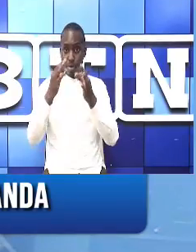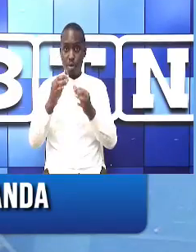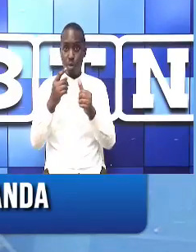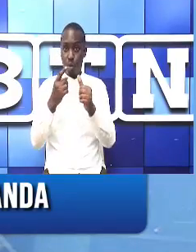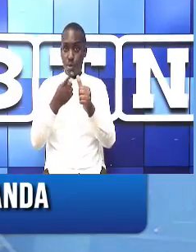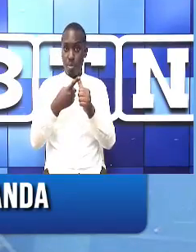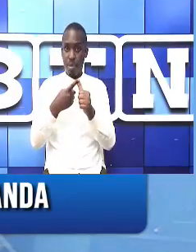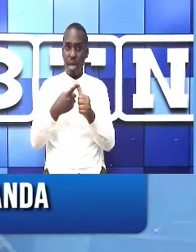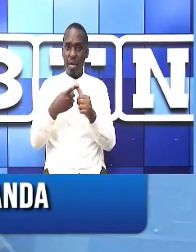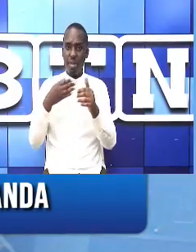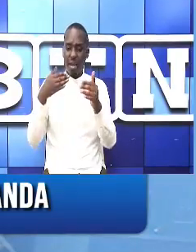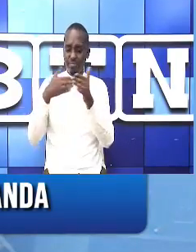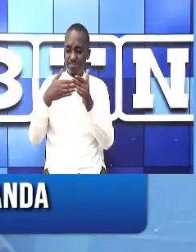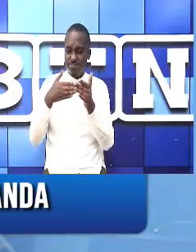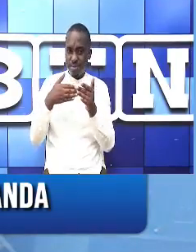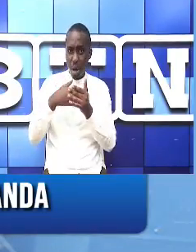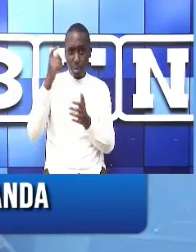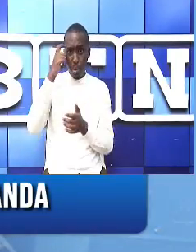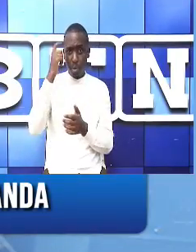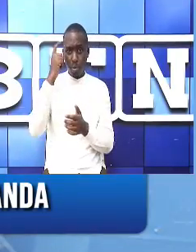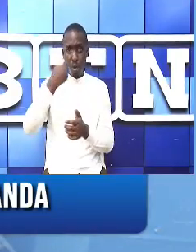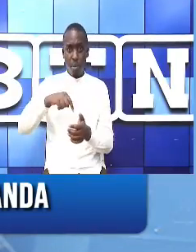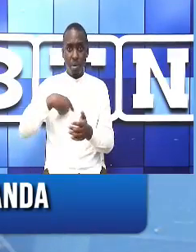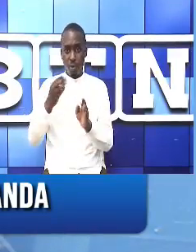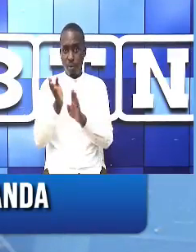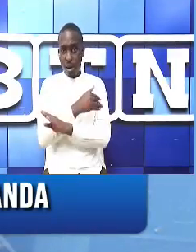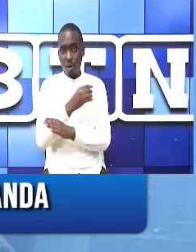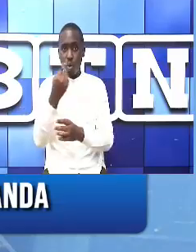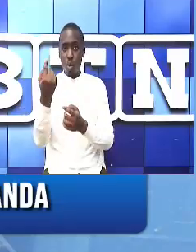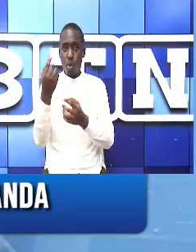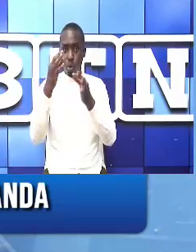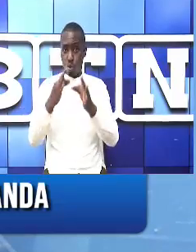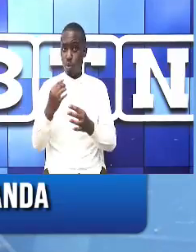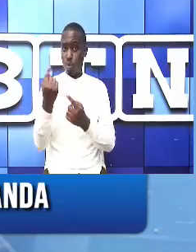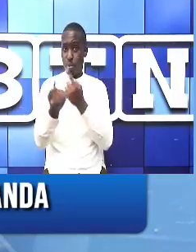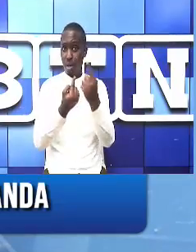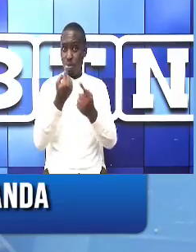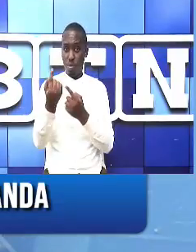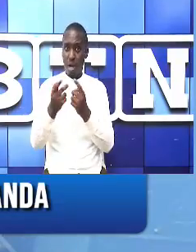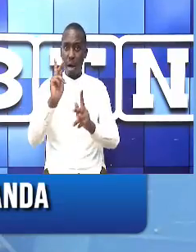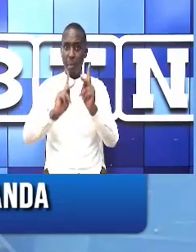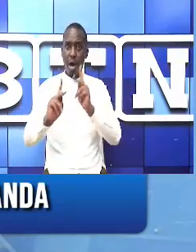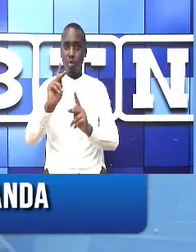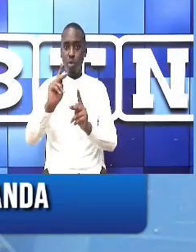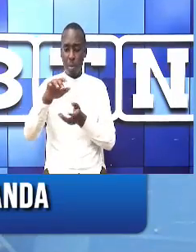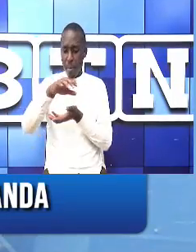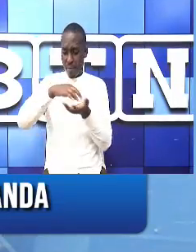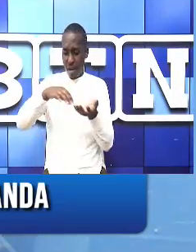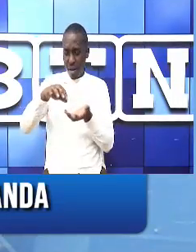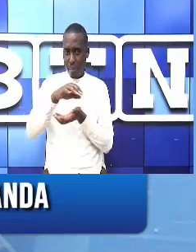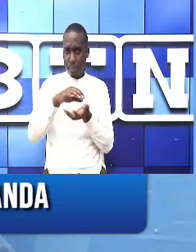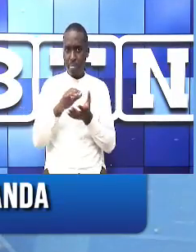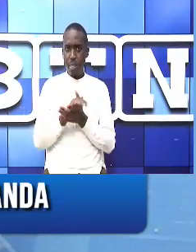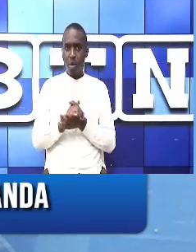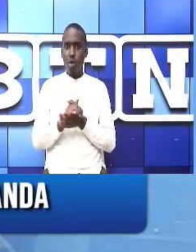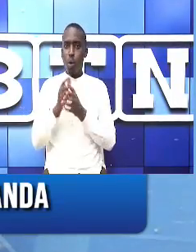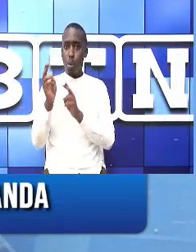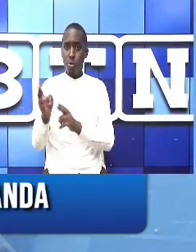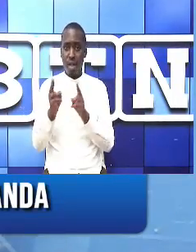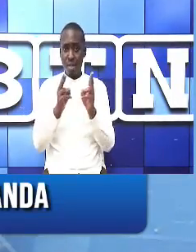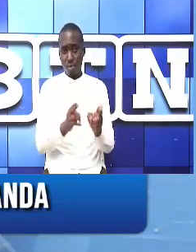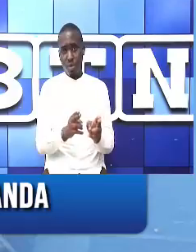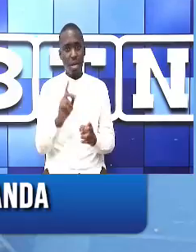bya birantega byo mu mutwe cyangwa tubanze dukore utuntu tumwe na tumwe abantu bajya bitiranya ubundi